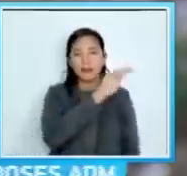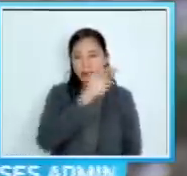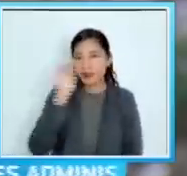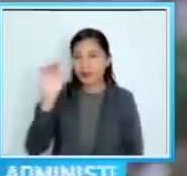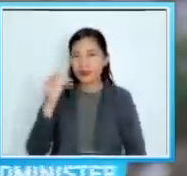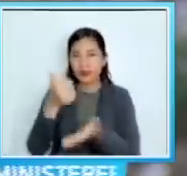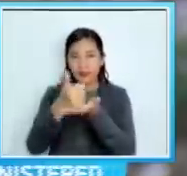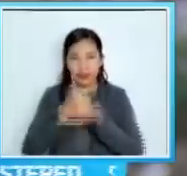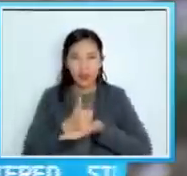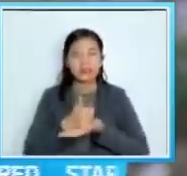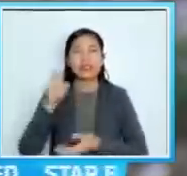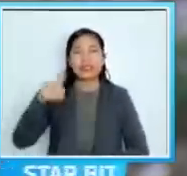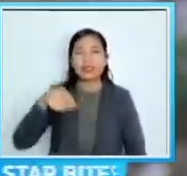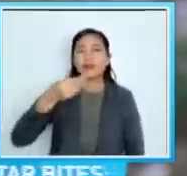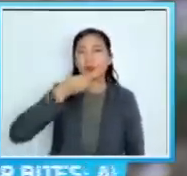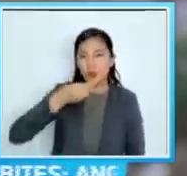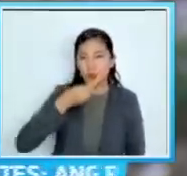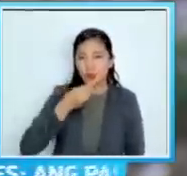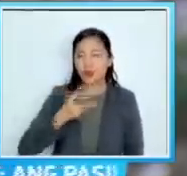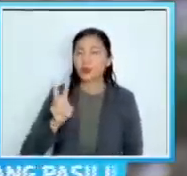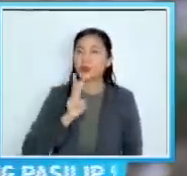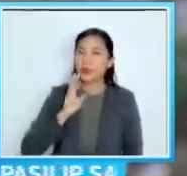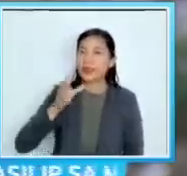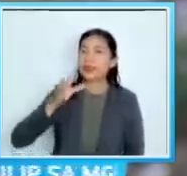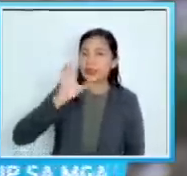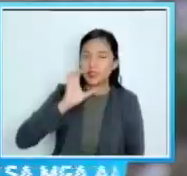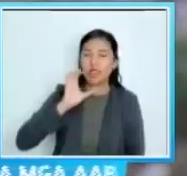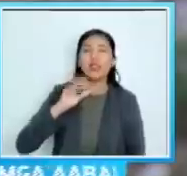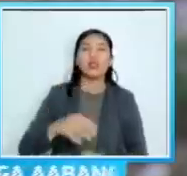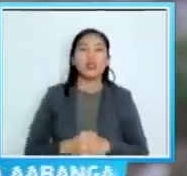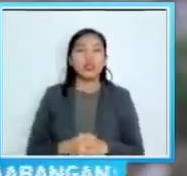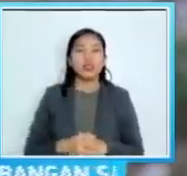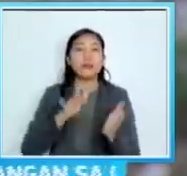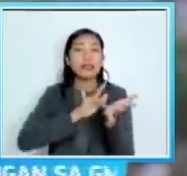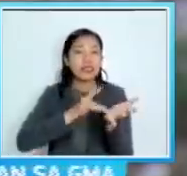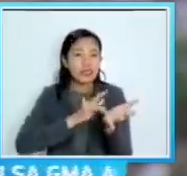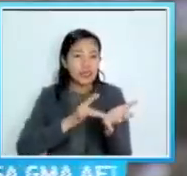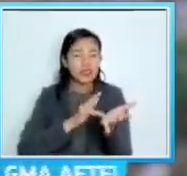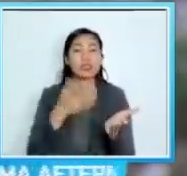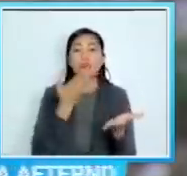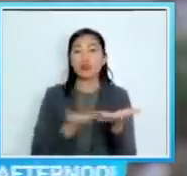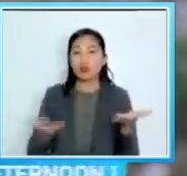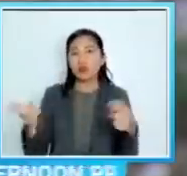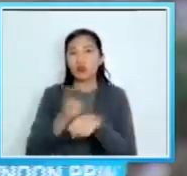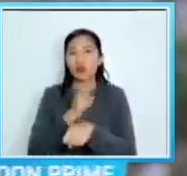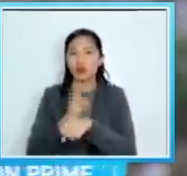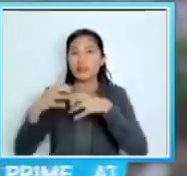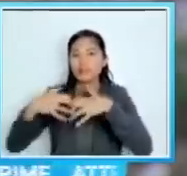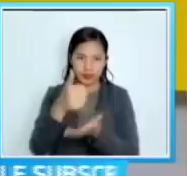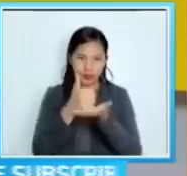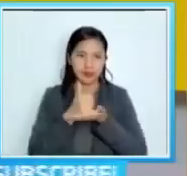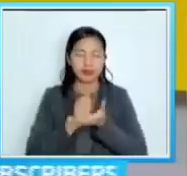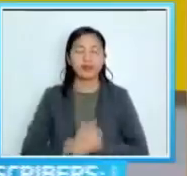pagkain, tubig na maiinom, gamot, mga pako at iba pang materyales sa pagbuumuli ng kanilang mga tahanan. Maris Umali,